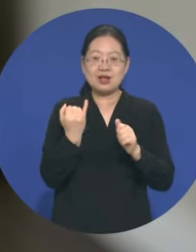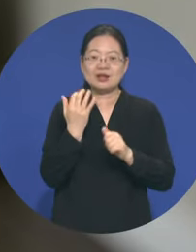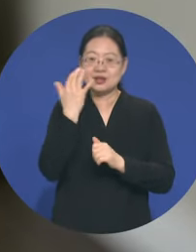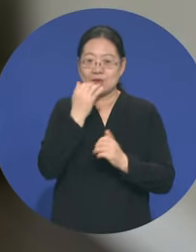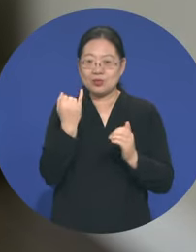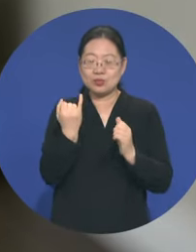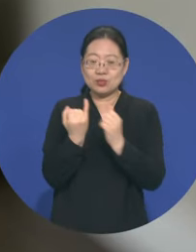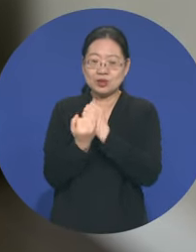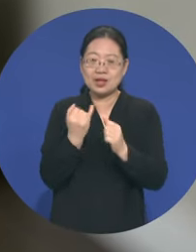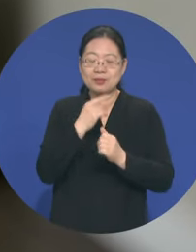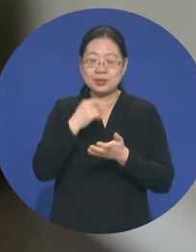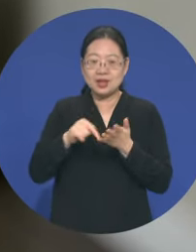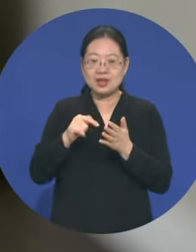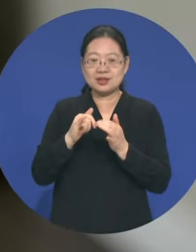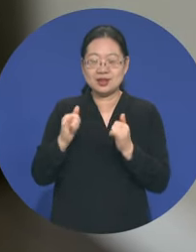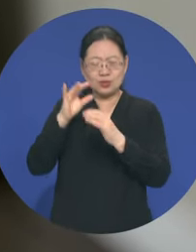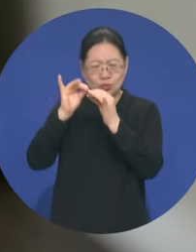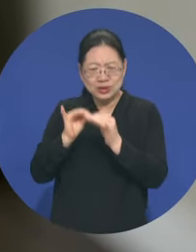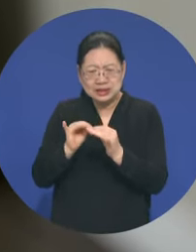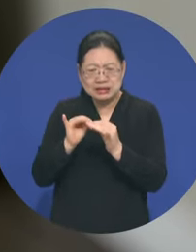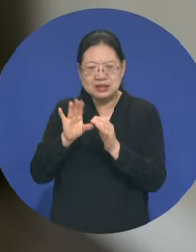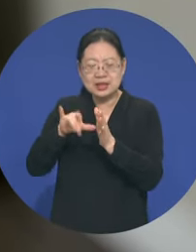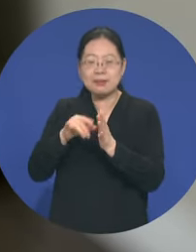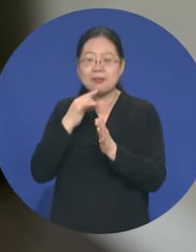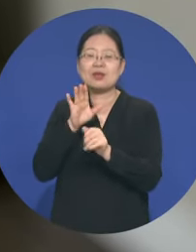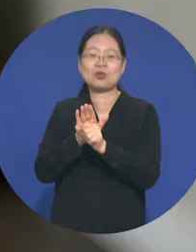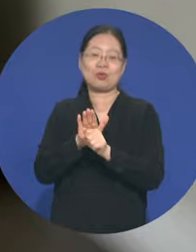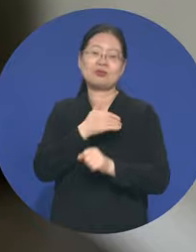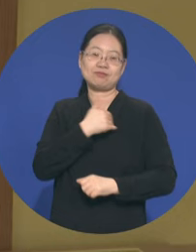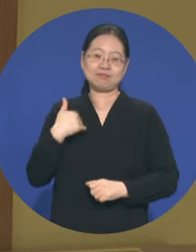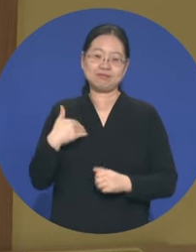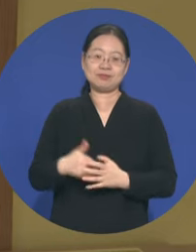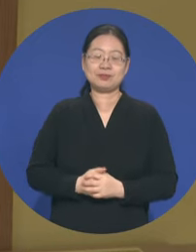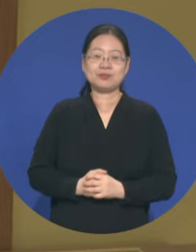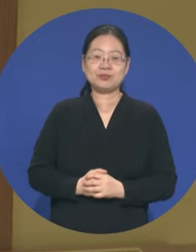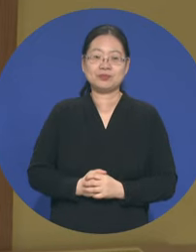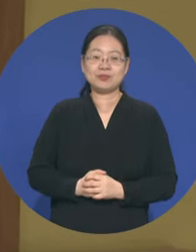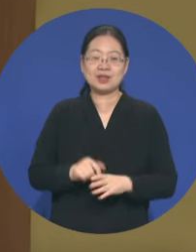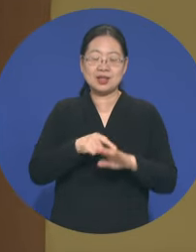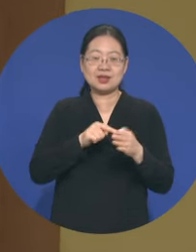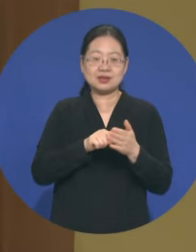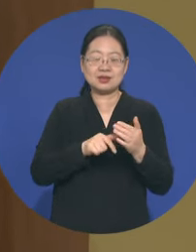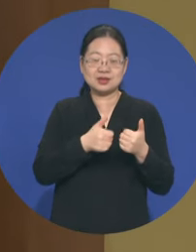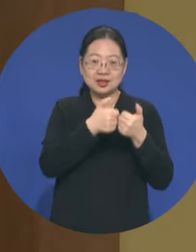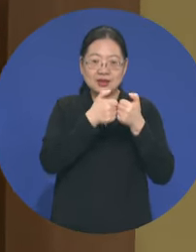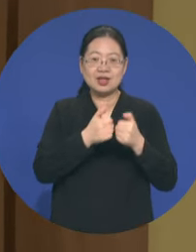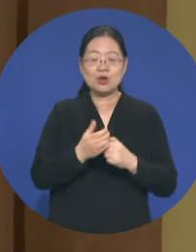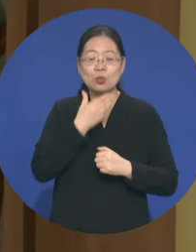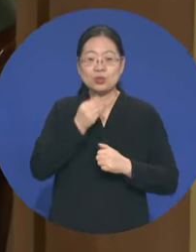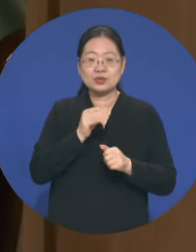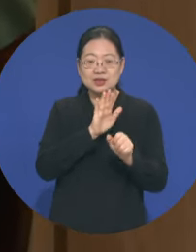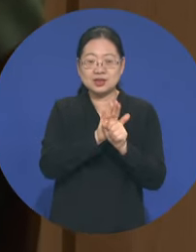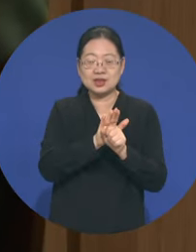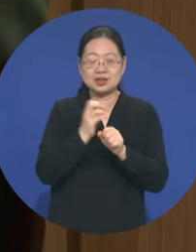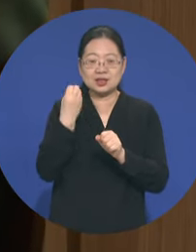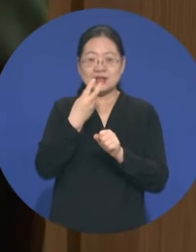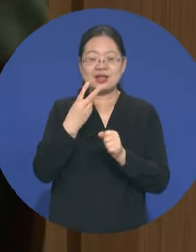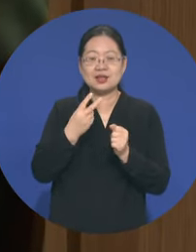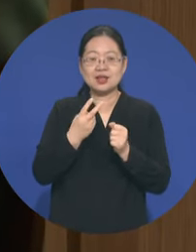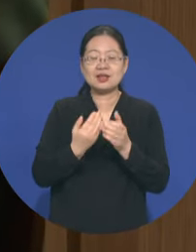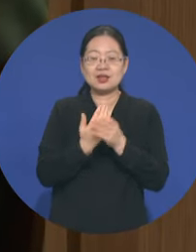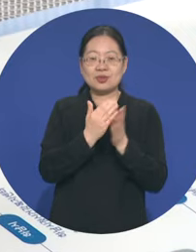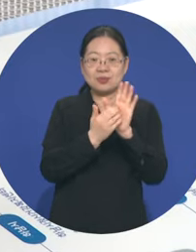등은 피해자 동의가 있을 때만 도움을 줄 수 있기 때문입니다. 특히 심리 상담부터 복지 지원, 재발 방지,